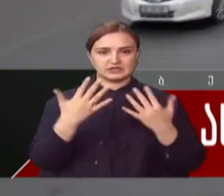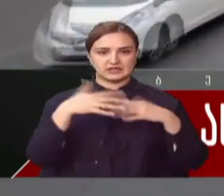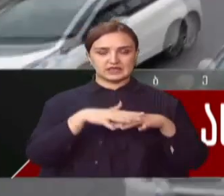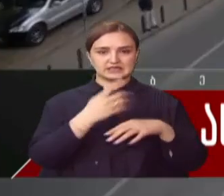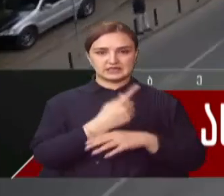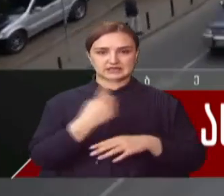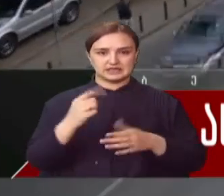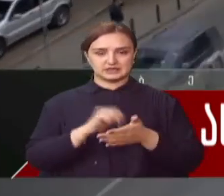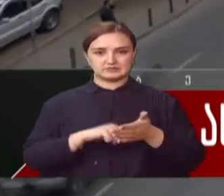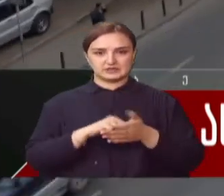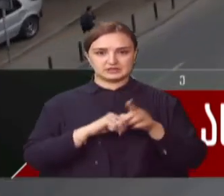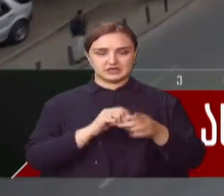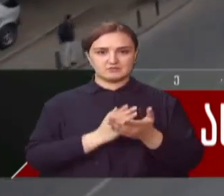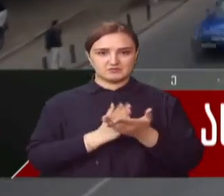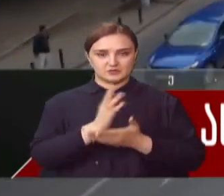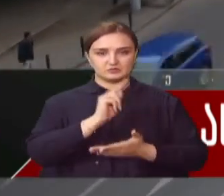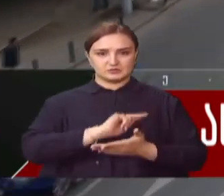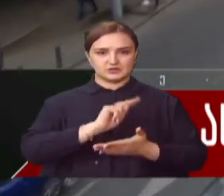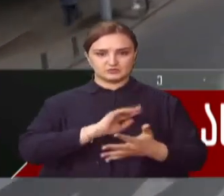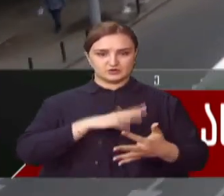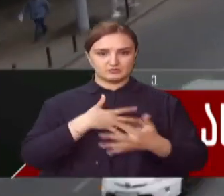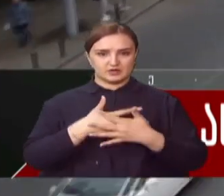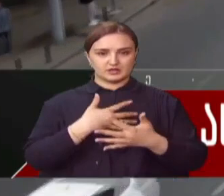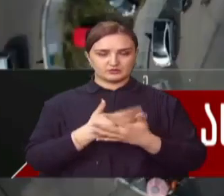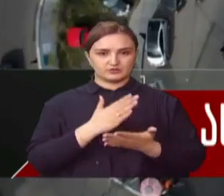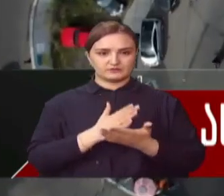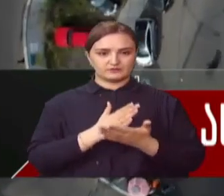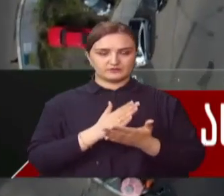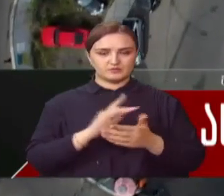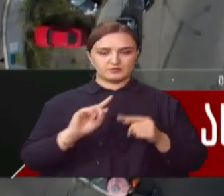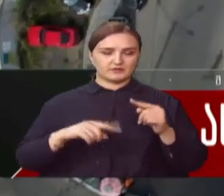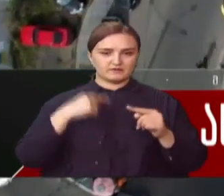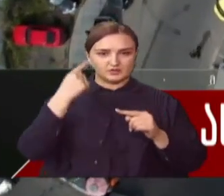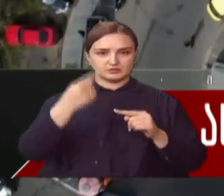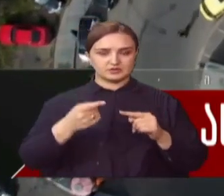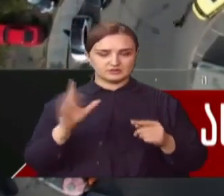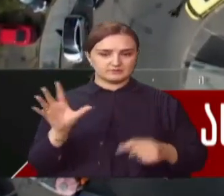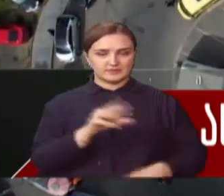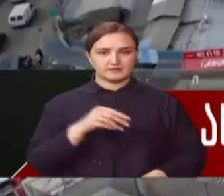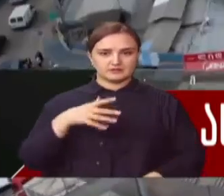წინაპირობა. ამ მიმართულებით სამუშაოები აქტიურად მიმდინარეობს. მომდევნო წელსაც მთელ